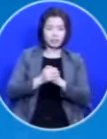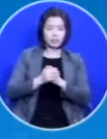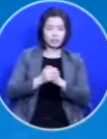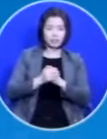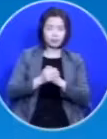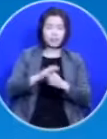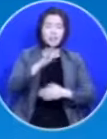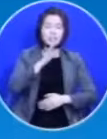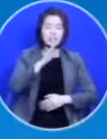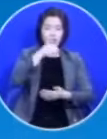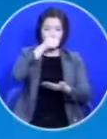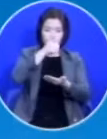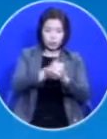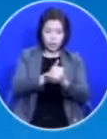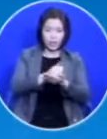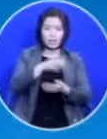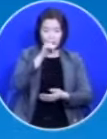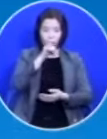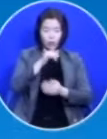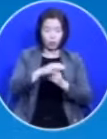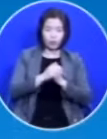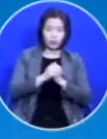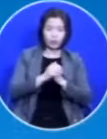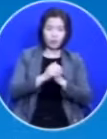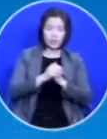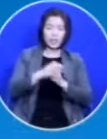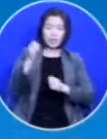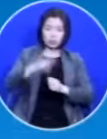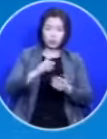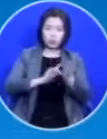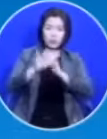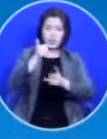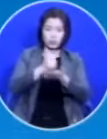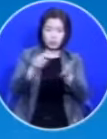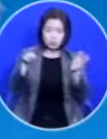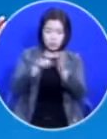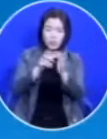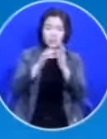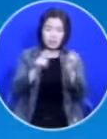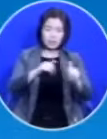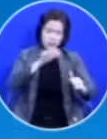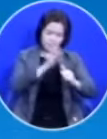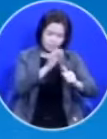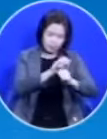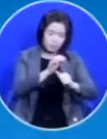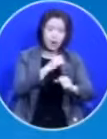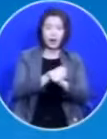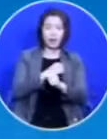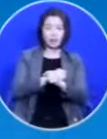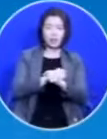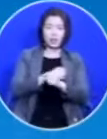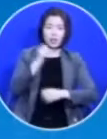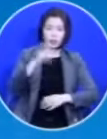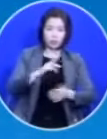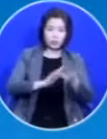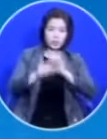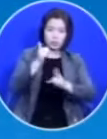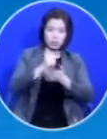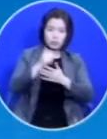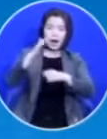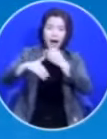아 를 짓거나 또 예수 믿는 사람을 핍박하거나 예수님을